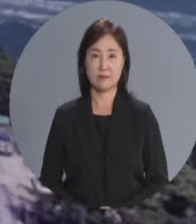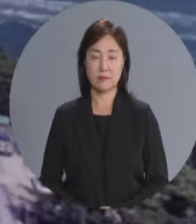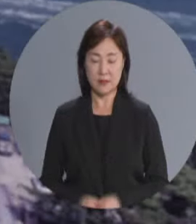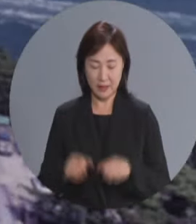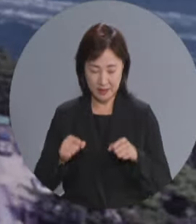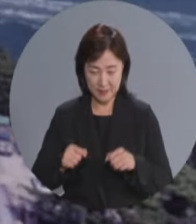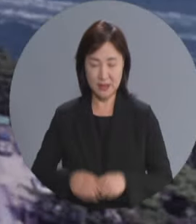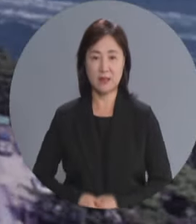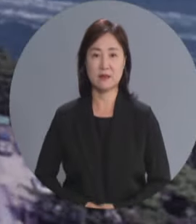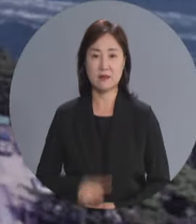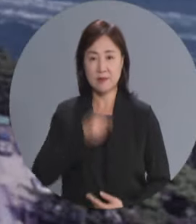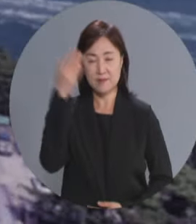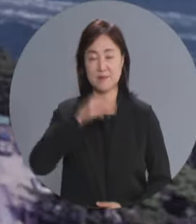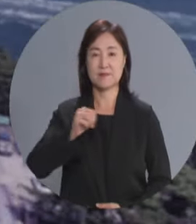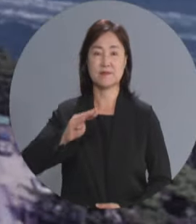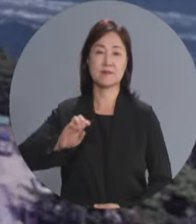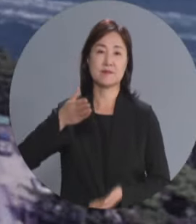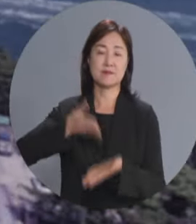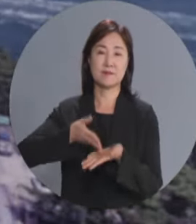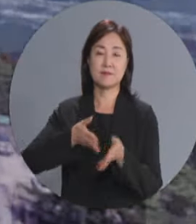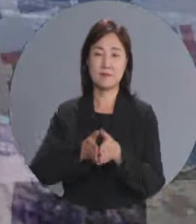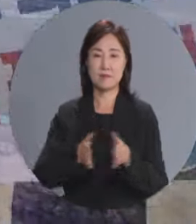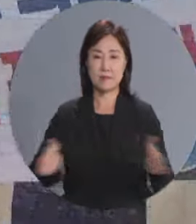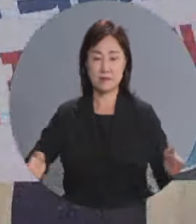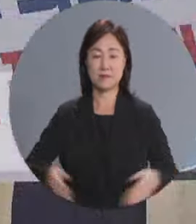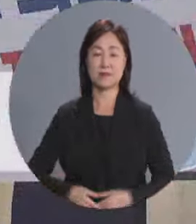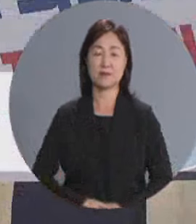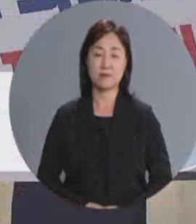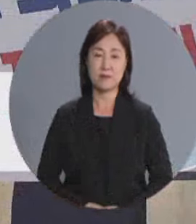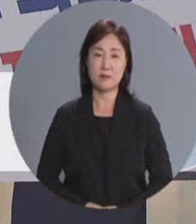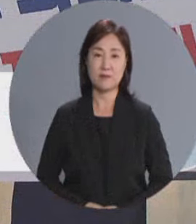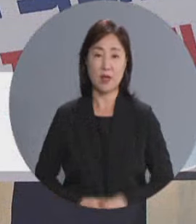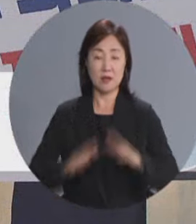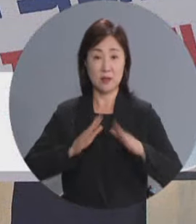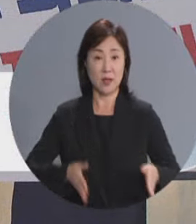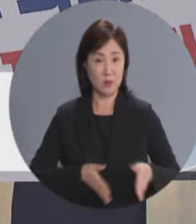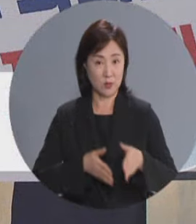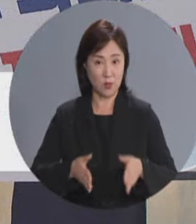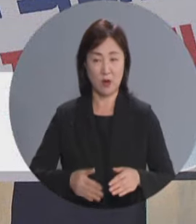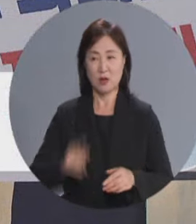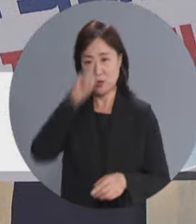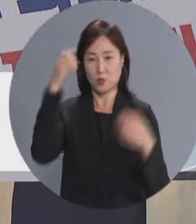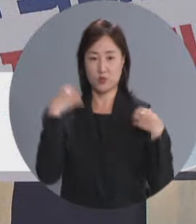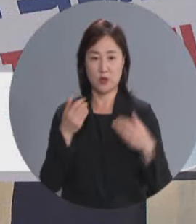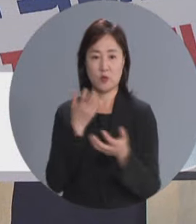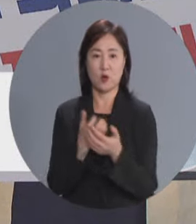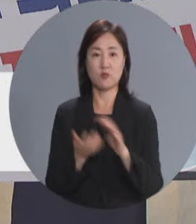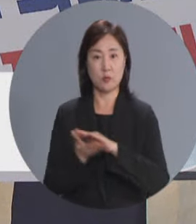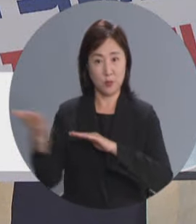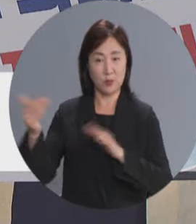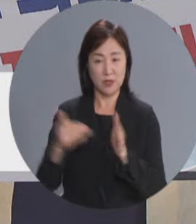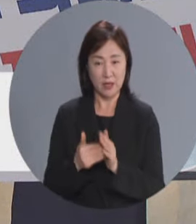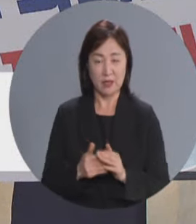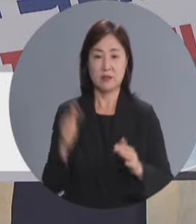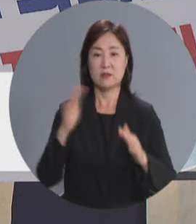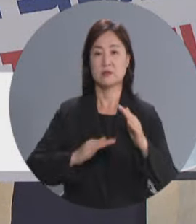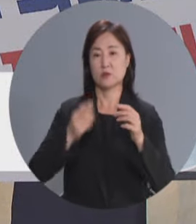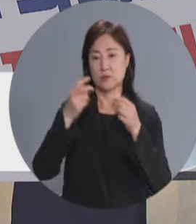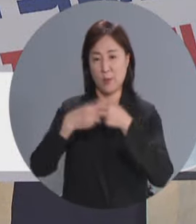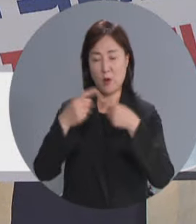여러분 안녕하십니까 여수 MBC 뉴스 데스크입니다 전라남도가 정부의 공문을 보내 의대정원 200명을